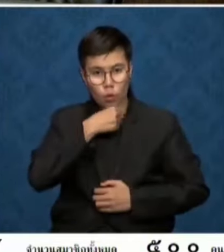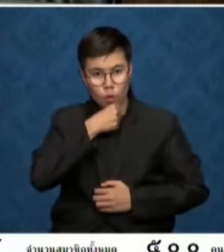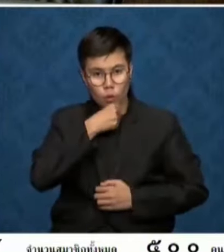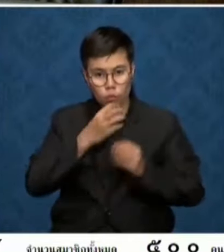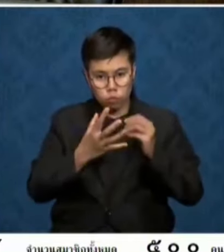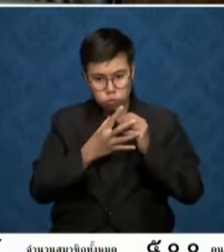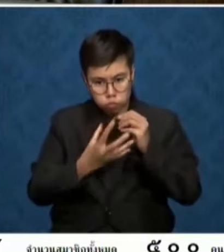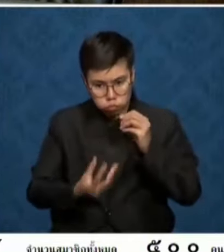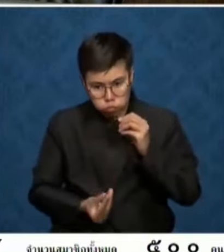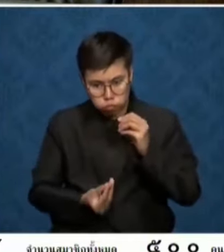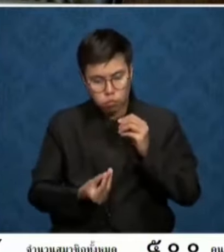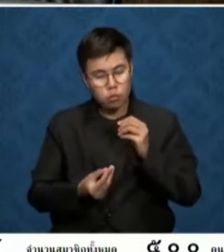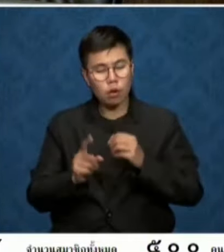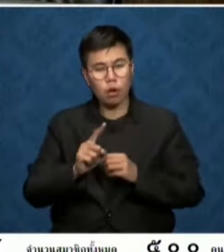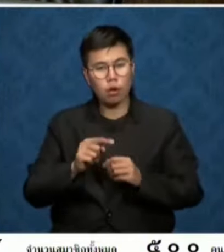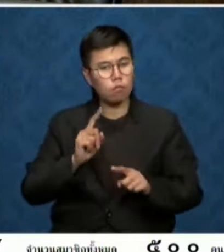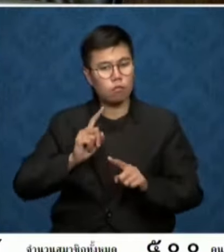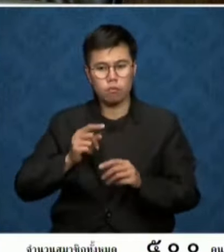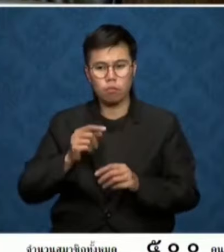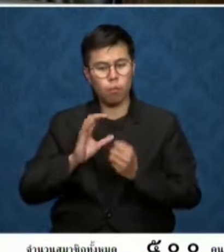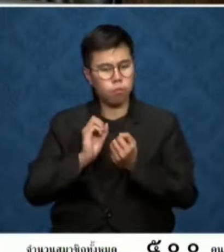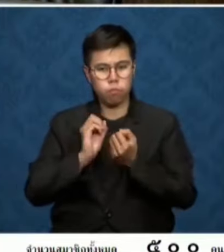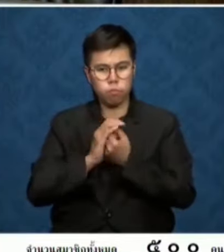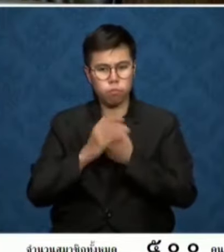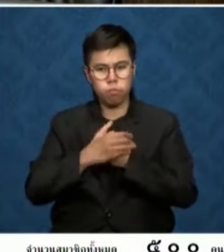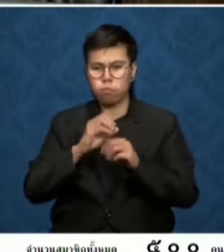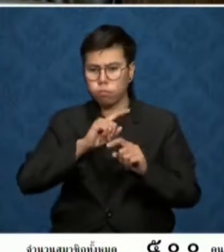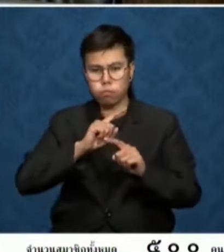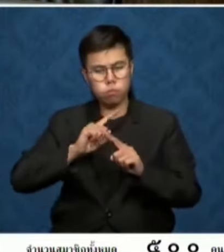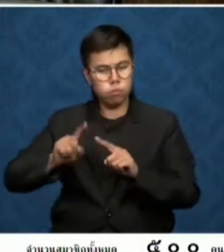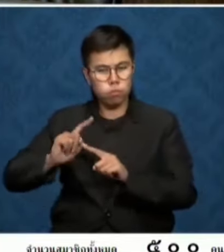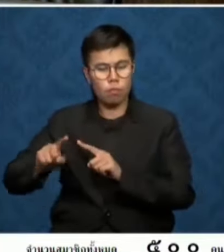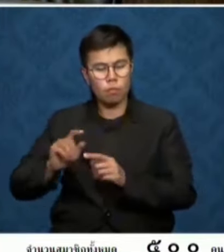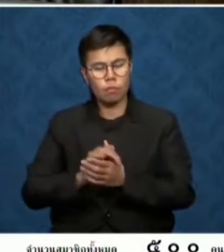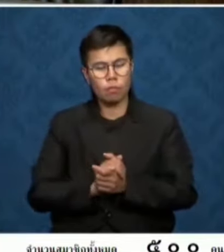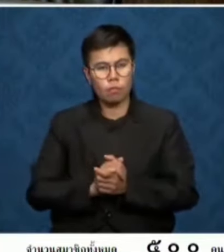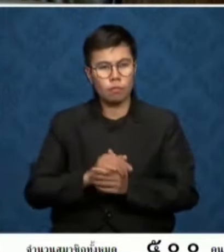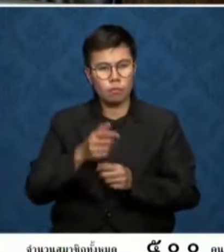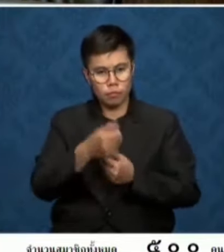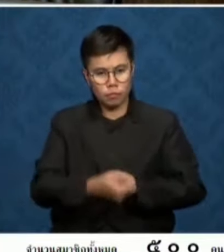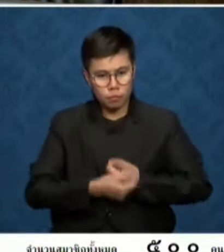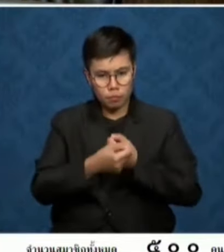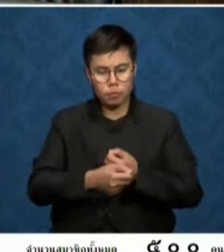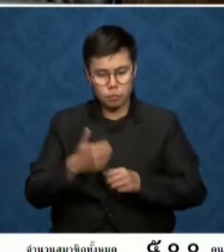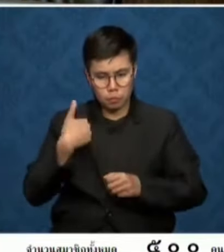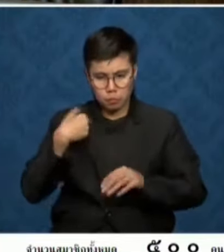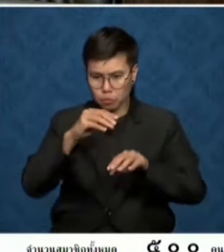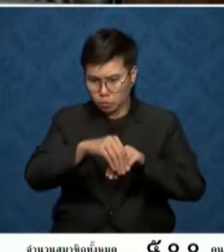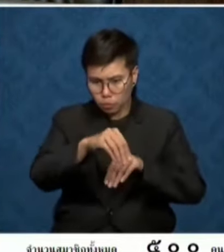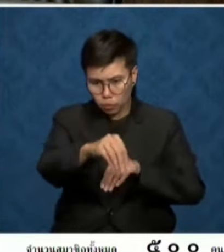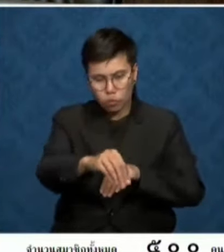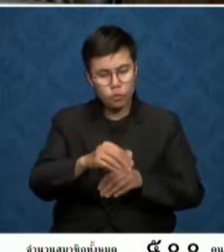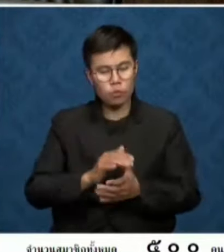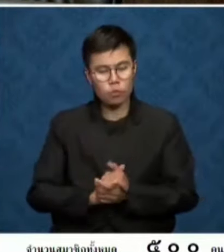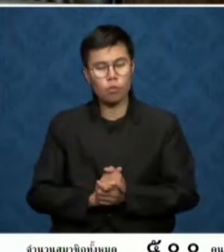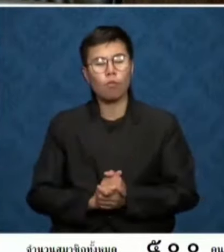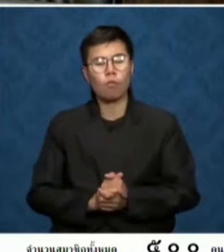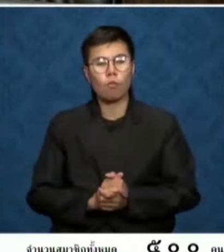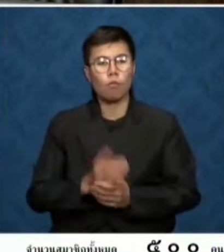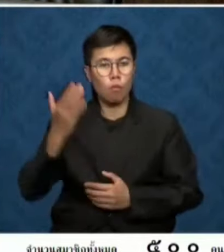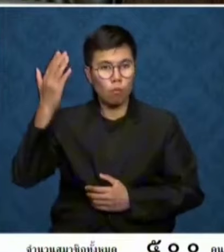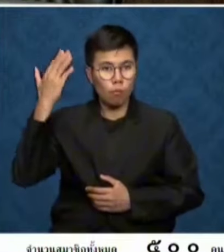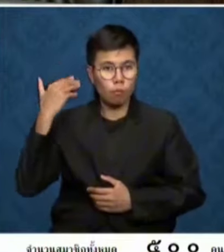องแล้วก็หลายๆอย่างที่เกษตรกรได้เพาะปลูกกันหลีกเลี่ยงไม่ได้ที่ผ่